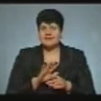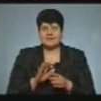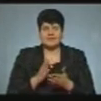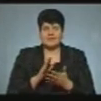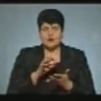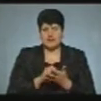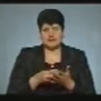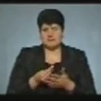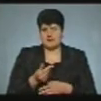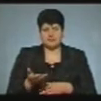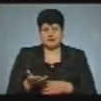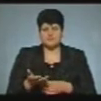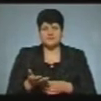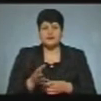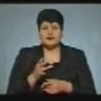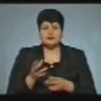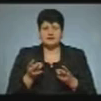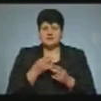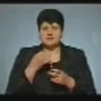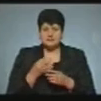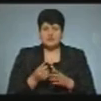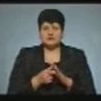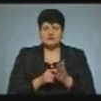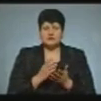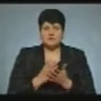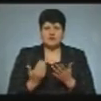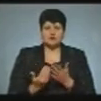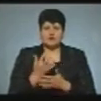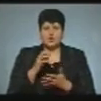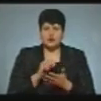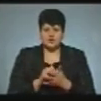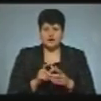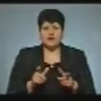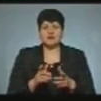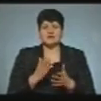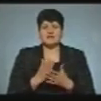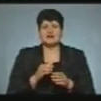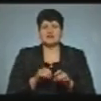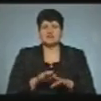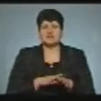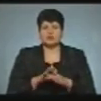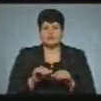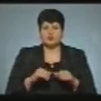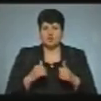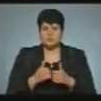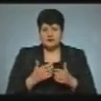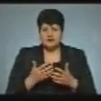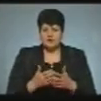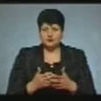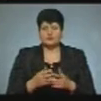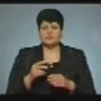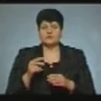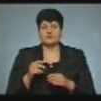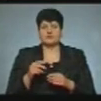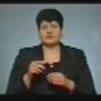плата. І варто зазначити, що з часу, коли приміщення має нового орендаря і визначено рішення виконавчого комітету, тобто це з осені